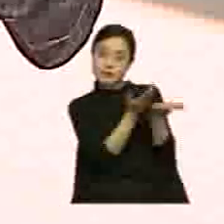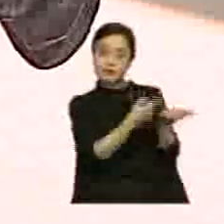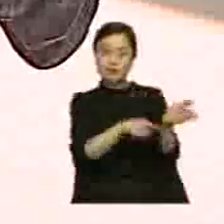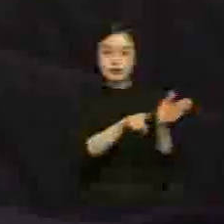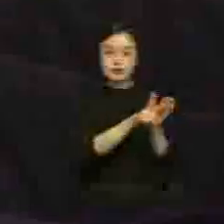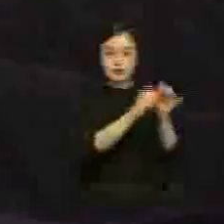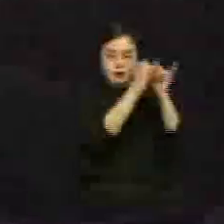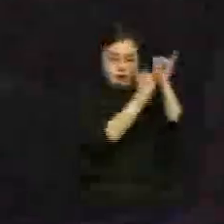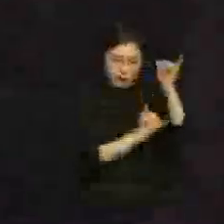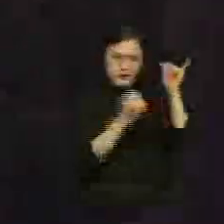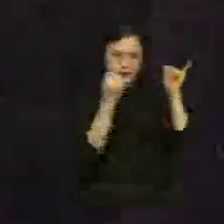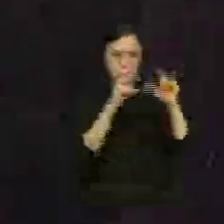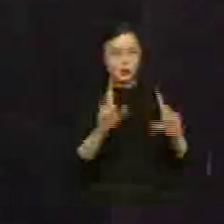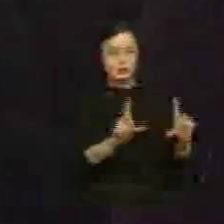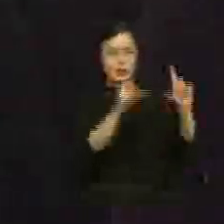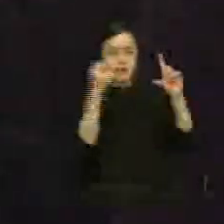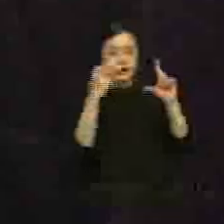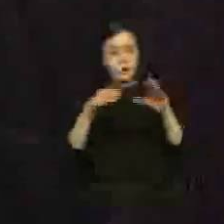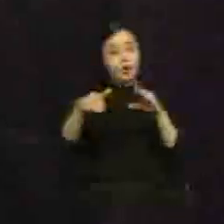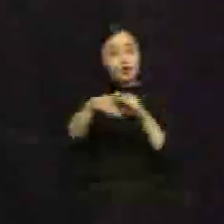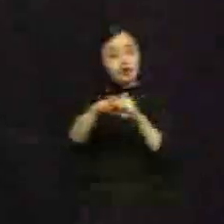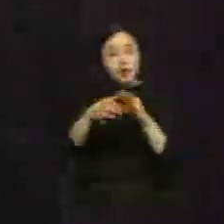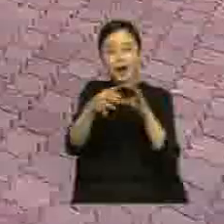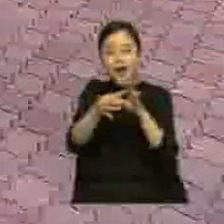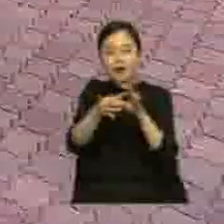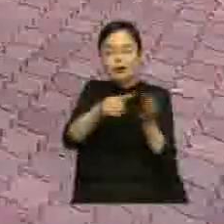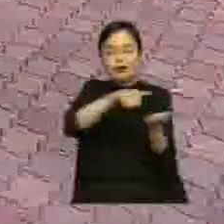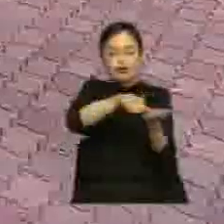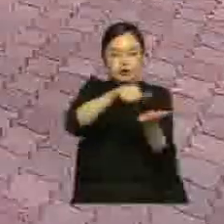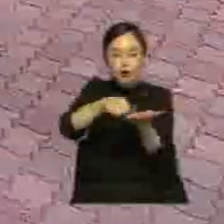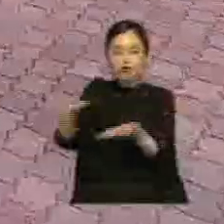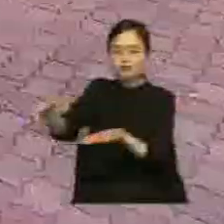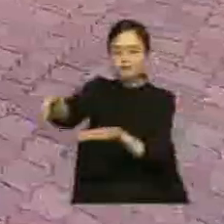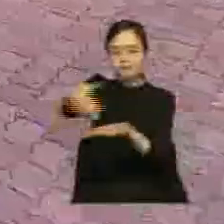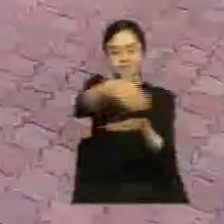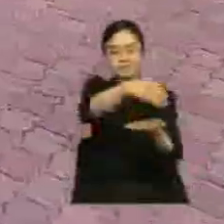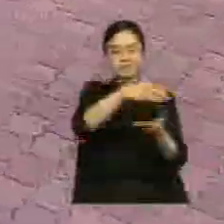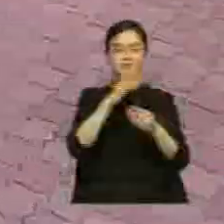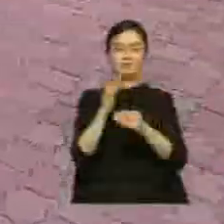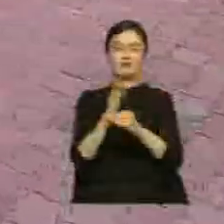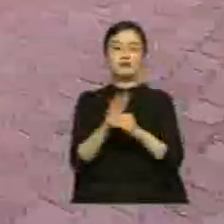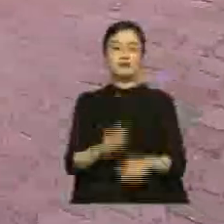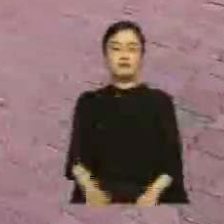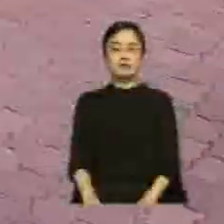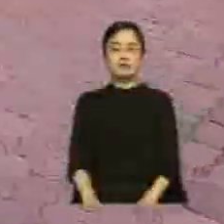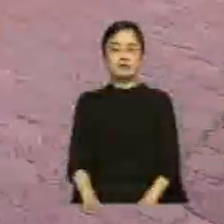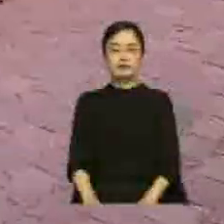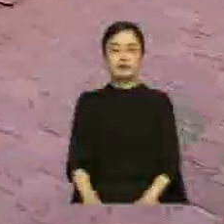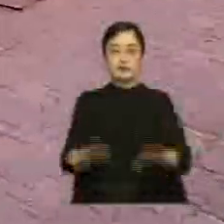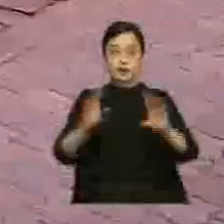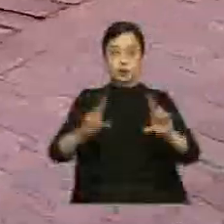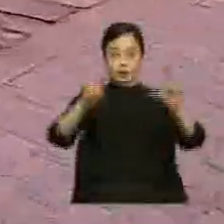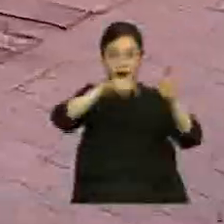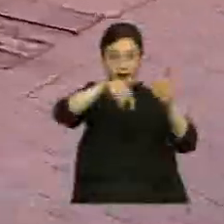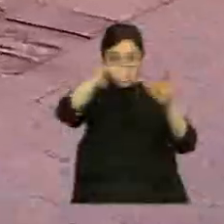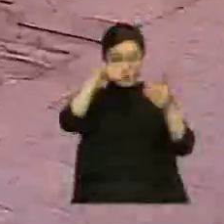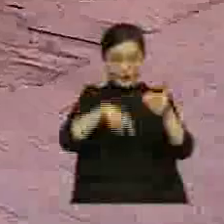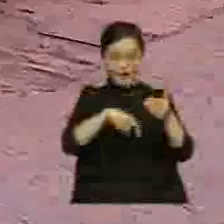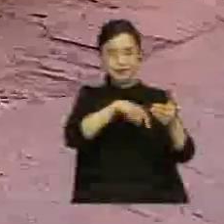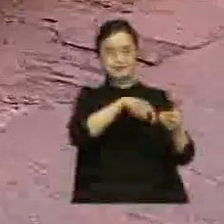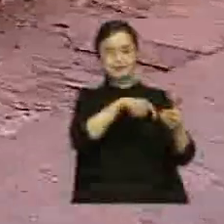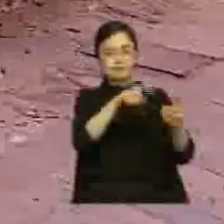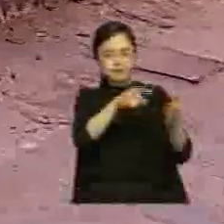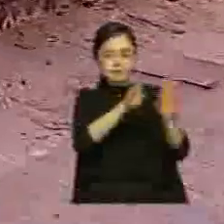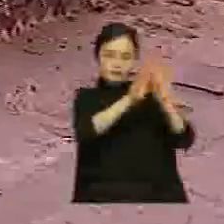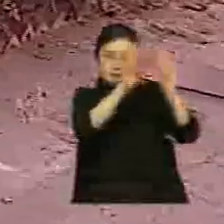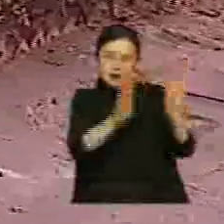역사와 생활, 문화 등에 관한 유물을 수집하고 있습니다. 용산구는 올해 안으로 병원 건물을 소유한 한국철도공사와 기부